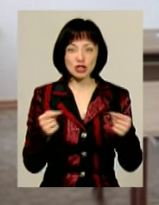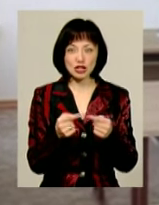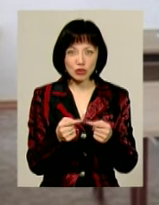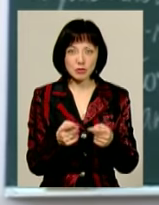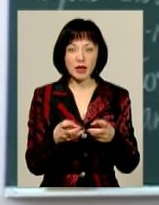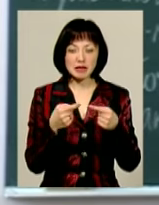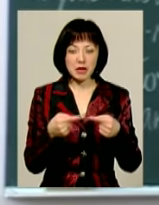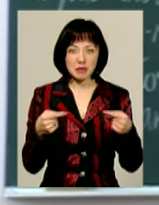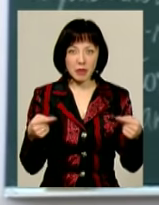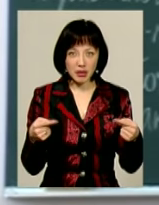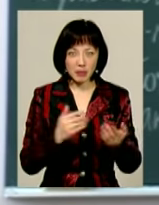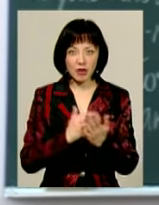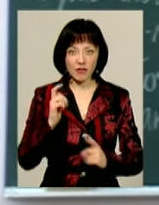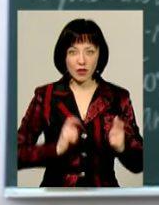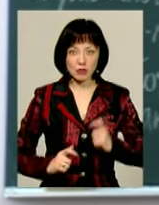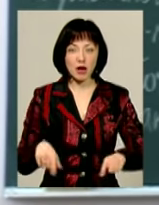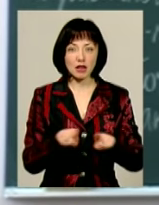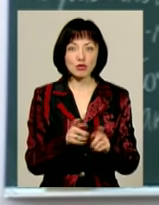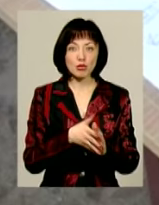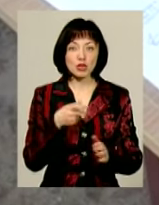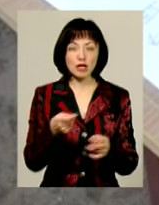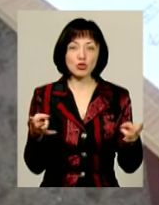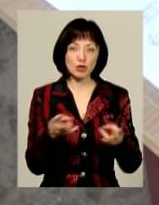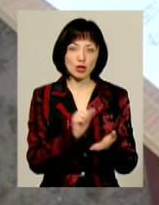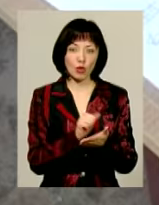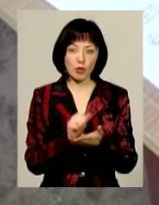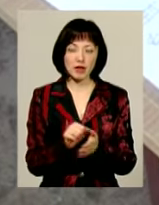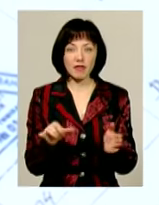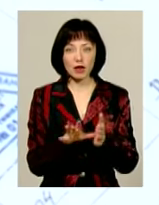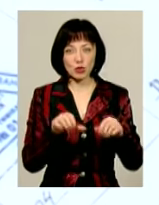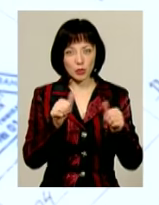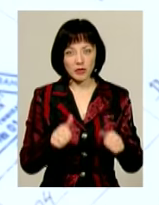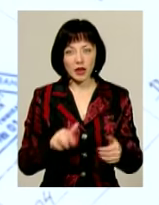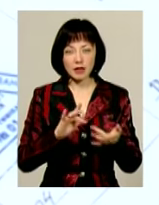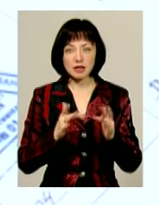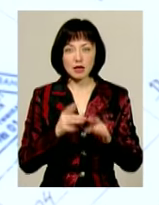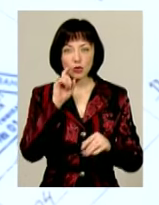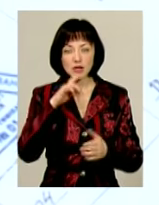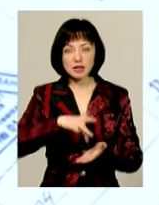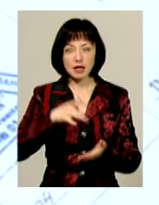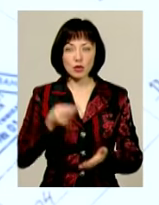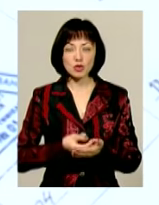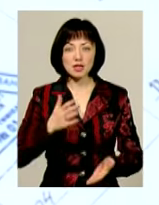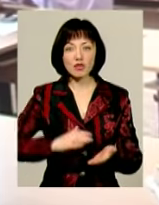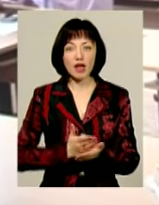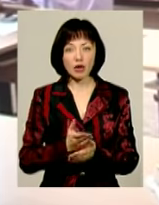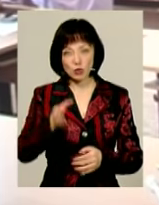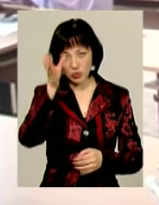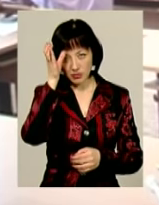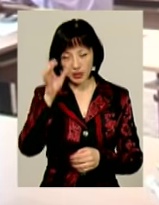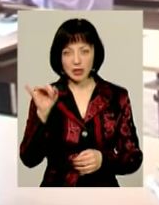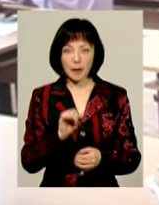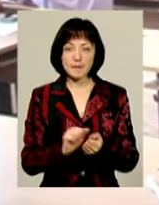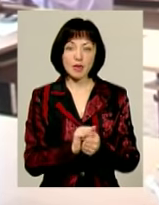визначитись із предметами та вишами, а також подати необхідні документи. В електронному вигляді на сайт Українського центру оцінювання якості освіти,